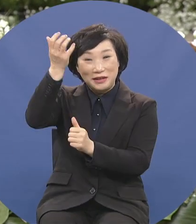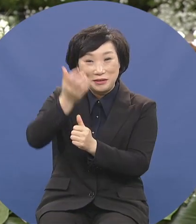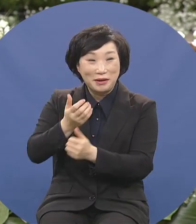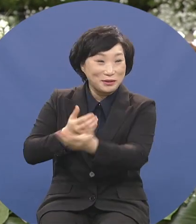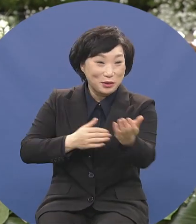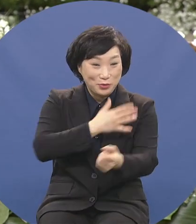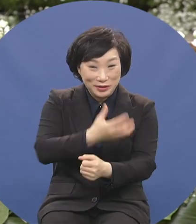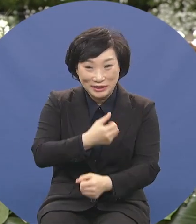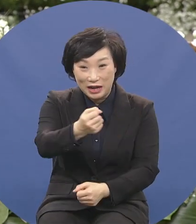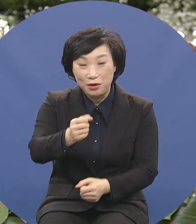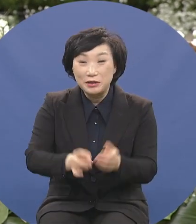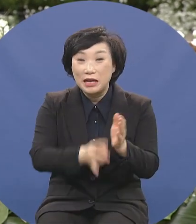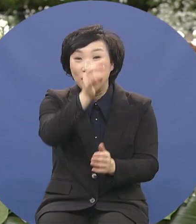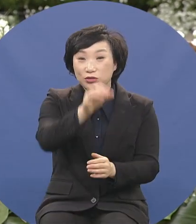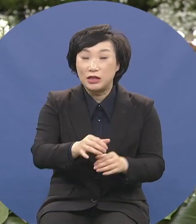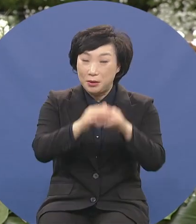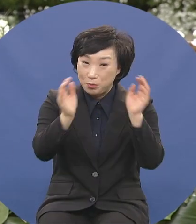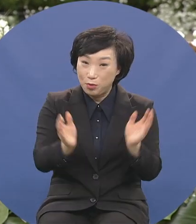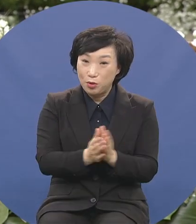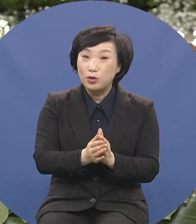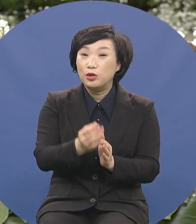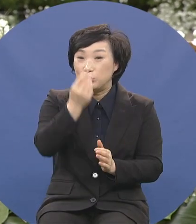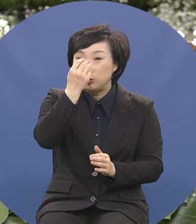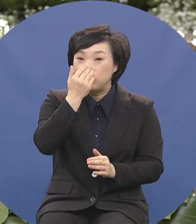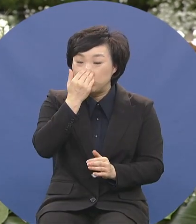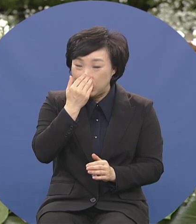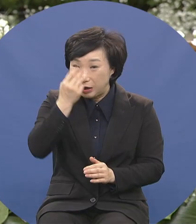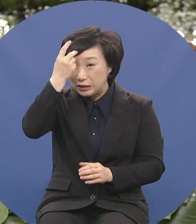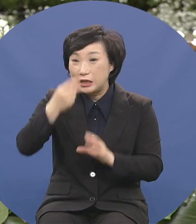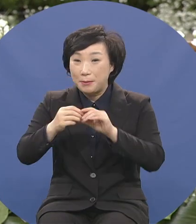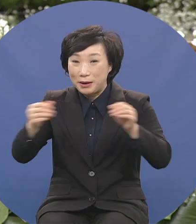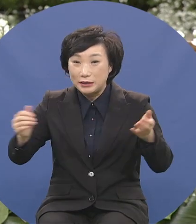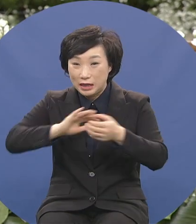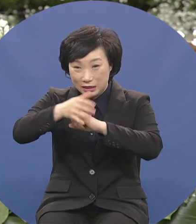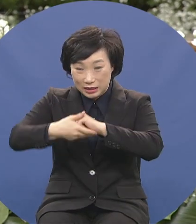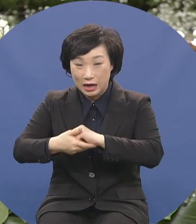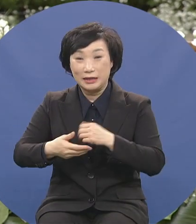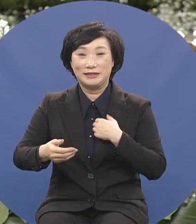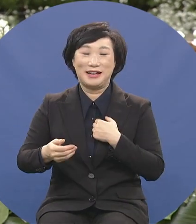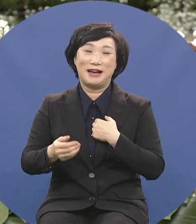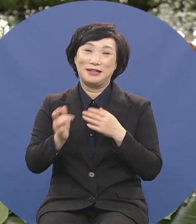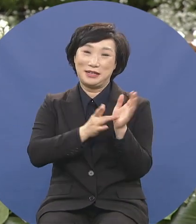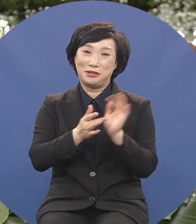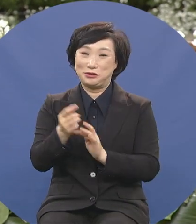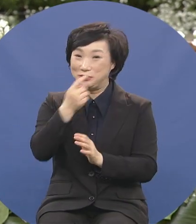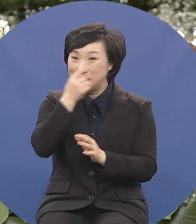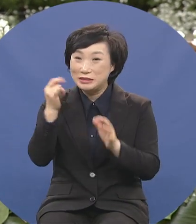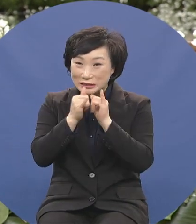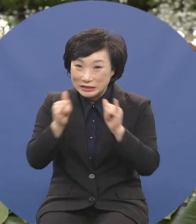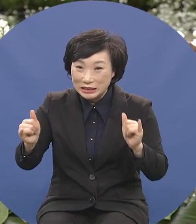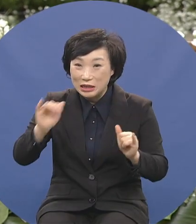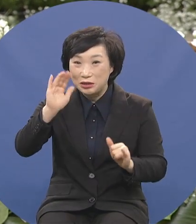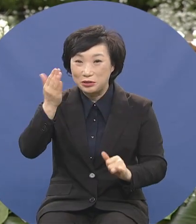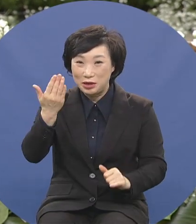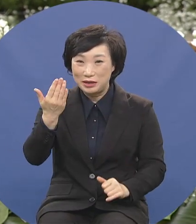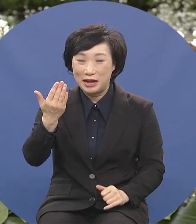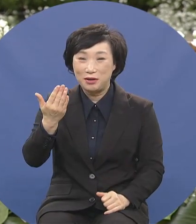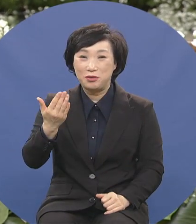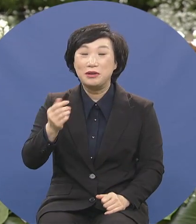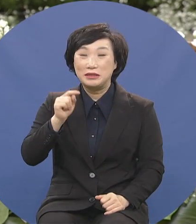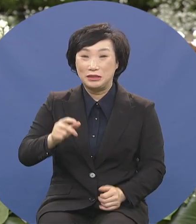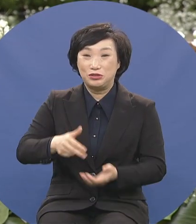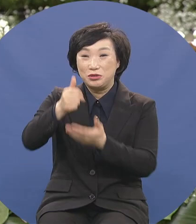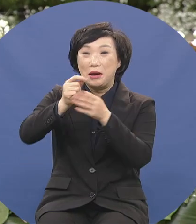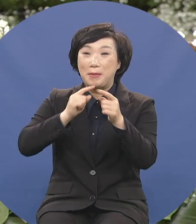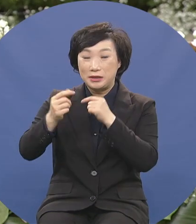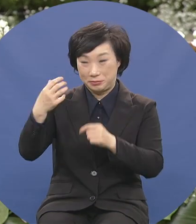임하시면 권능을 받고 예루살렘과 온 유대와 사마리아와 땅끝까지 이르러 내 증인이 되라신